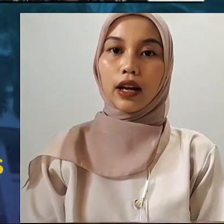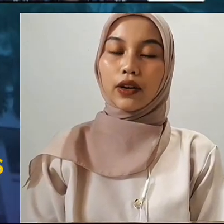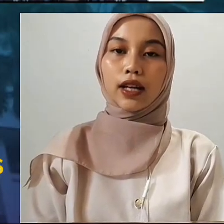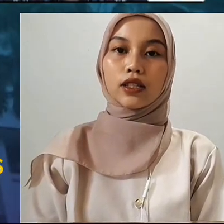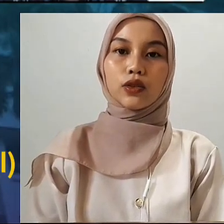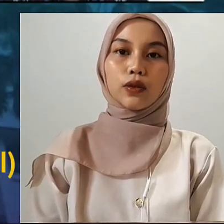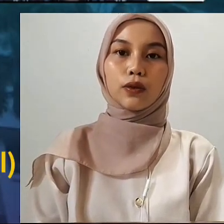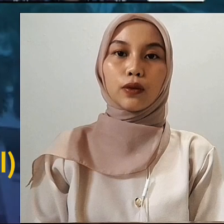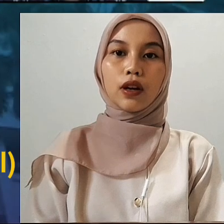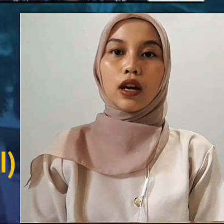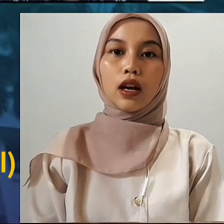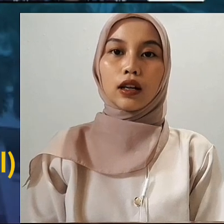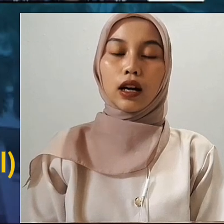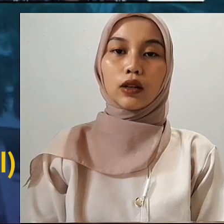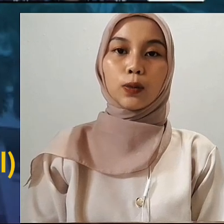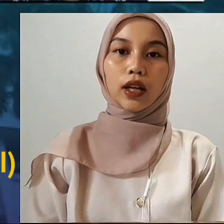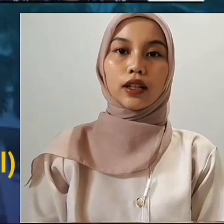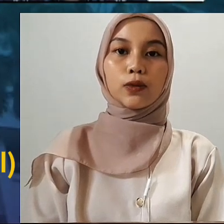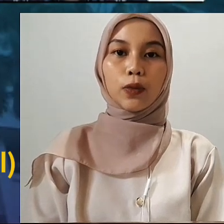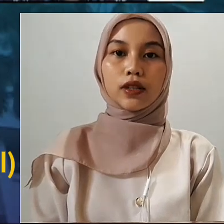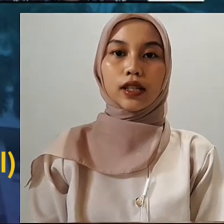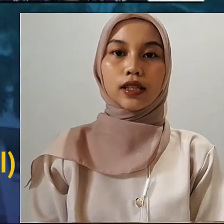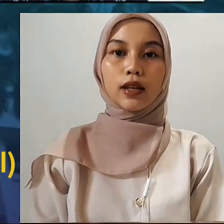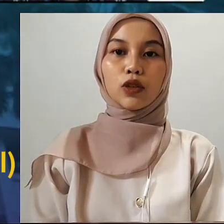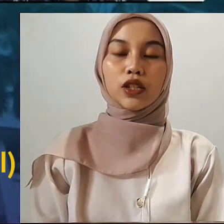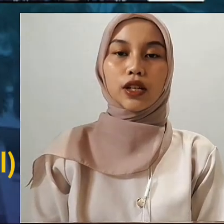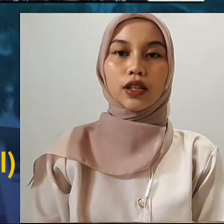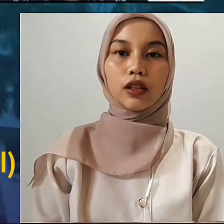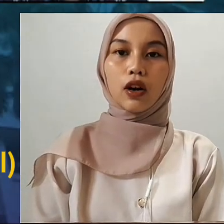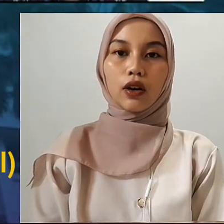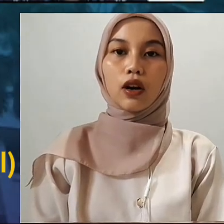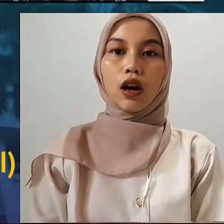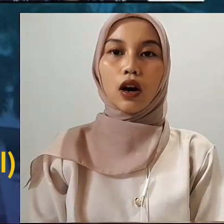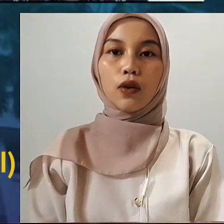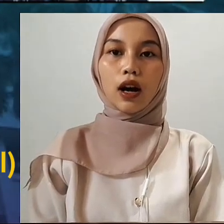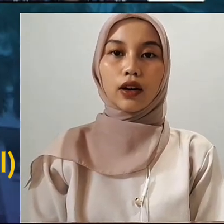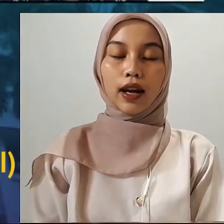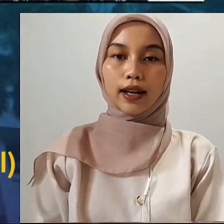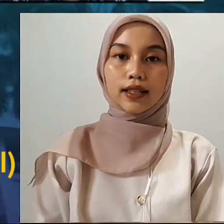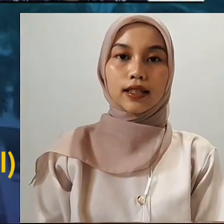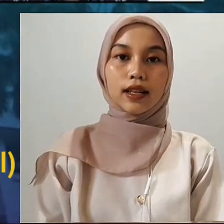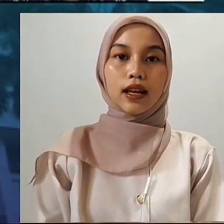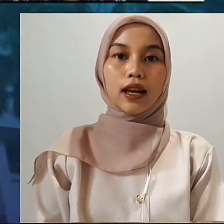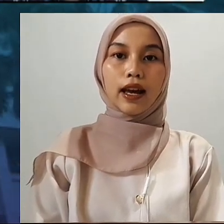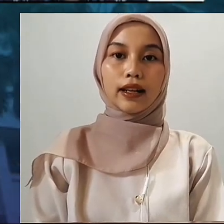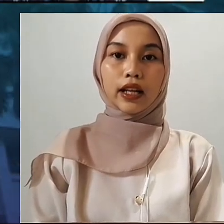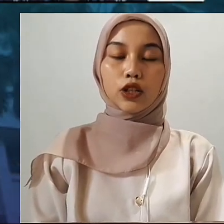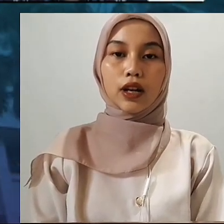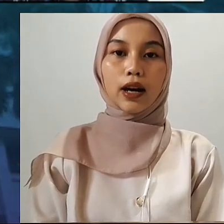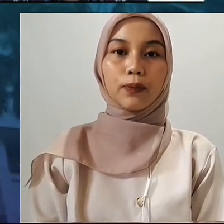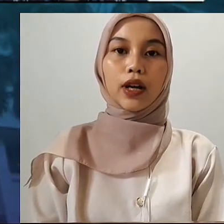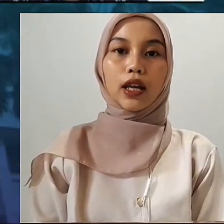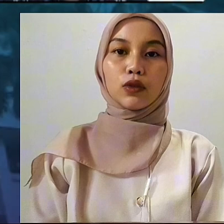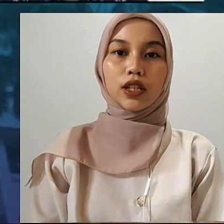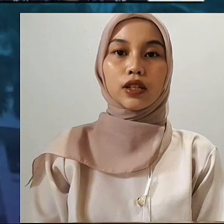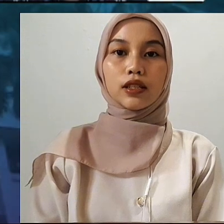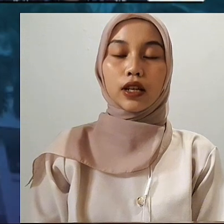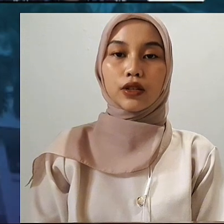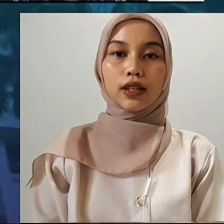affected areas through outbreak responses immunization or ORI and